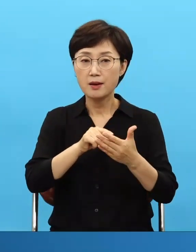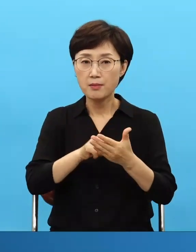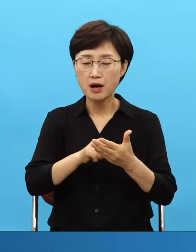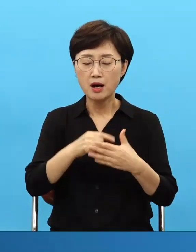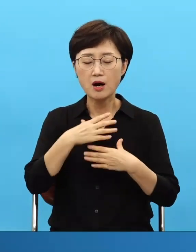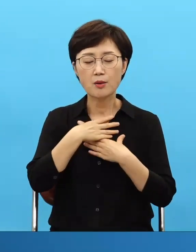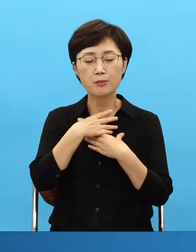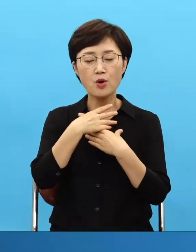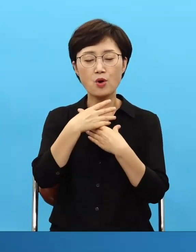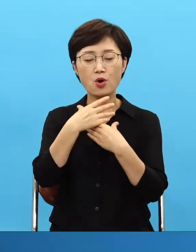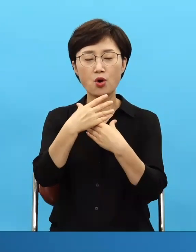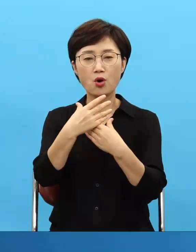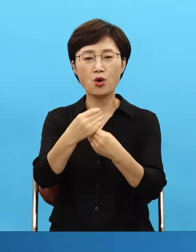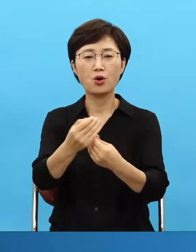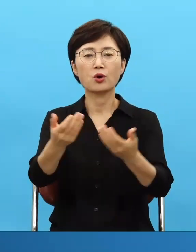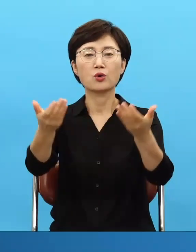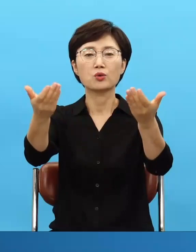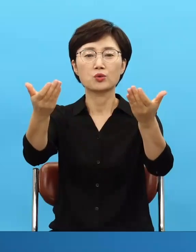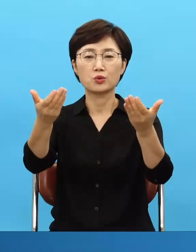내 마음을